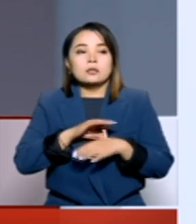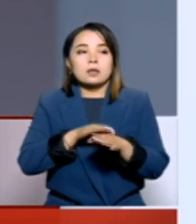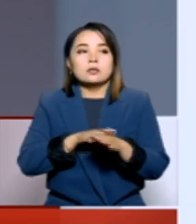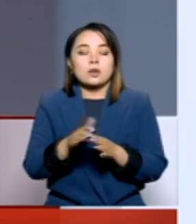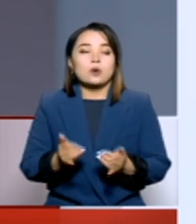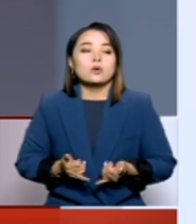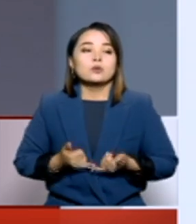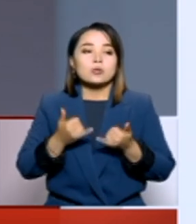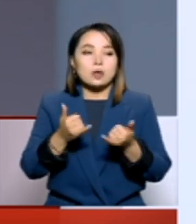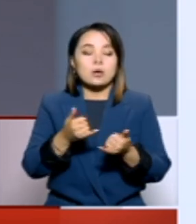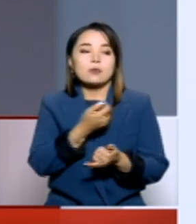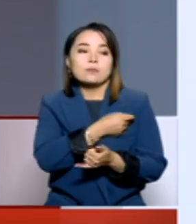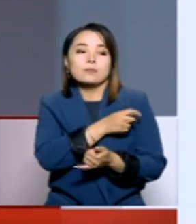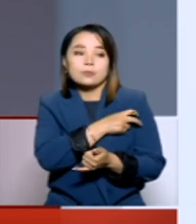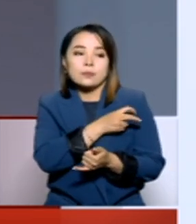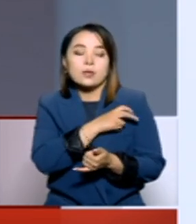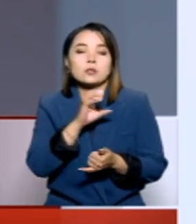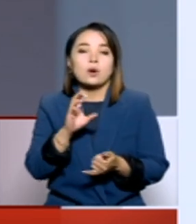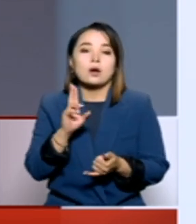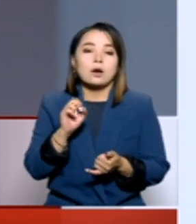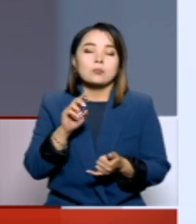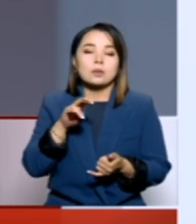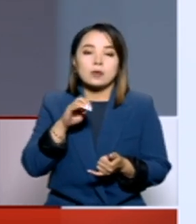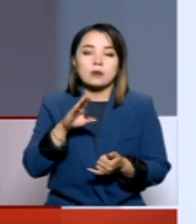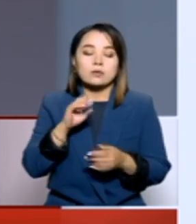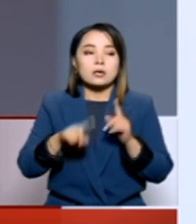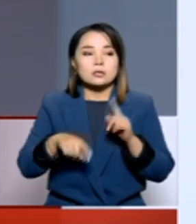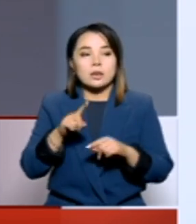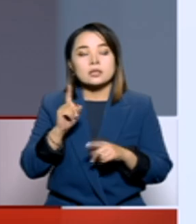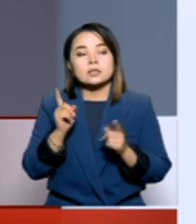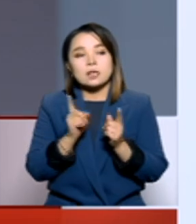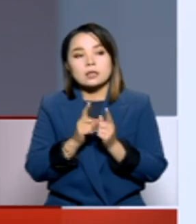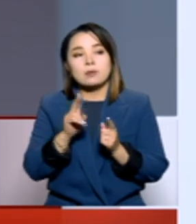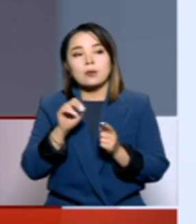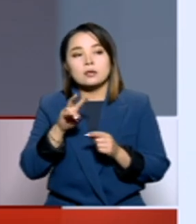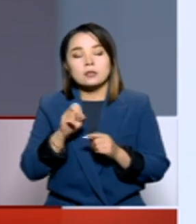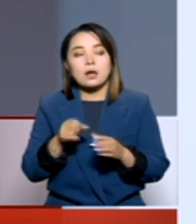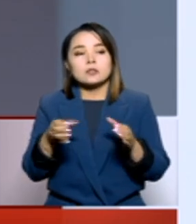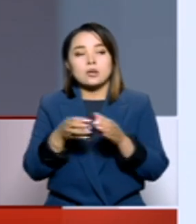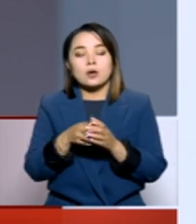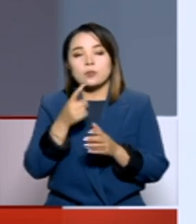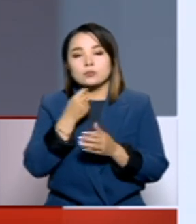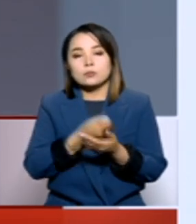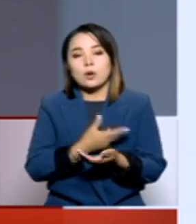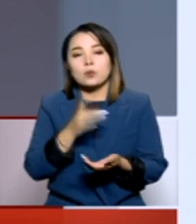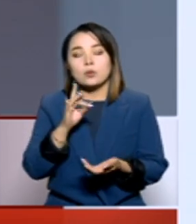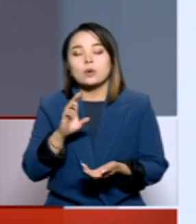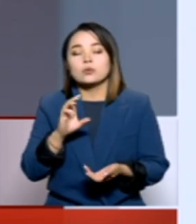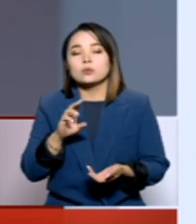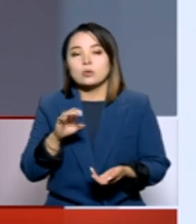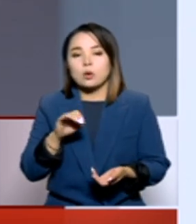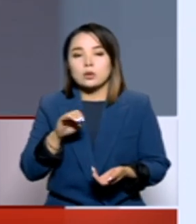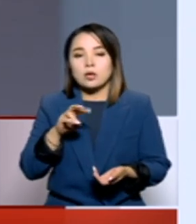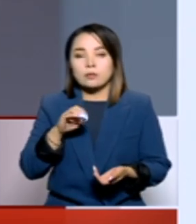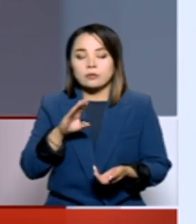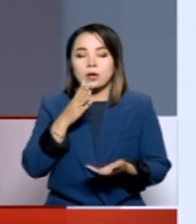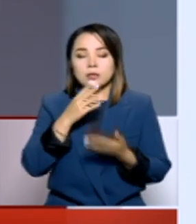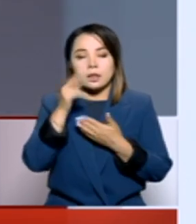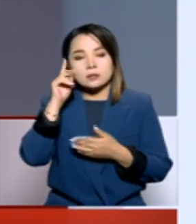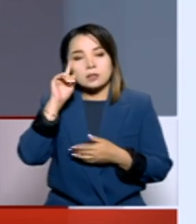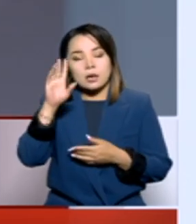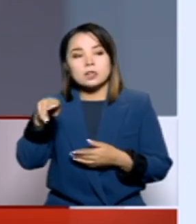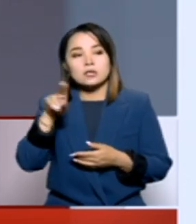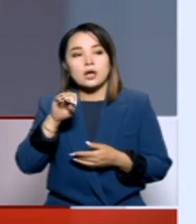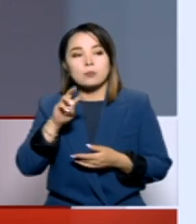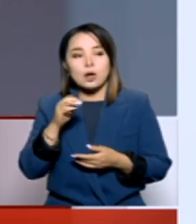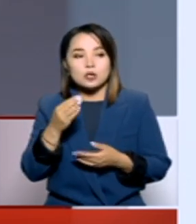құрметпен беделге ие офтальмолог дәрігер Сәулебек Қабылбеков, сирек кездесетін панда қаны тобының доноры Руслан Төленов, Қытайда аса танымал әнші